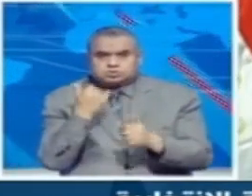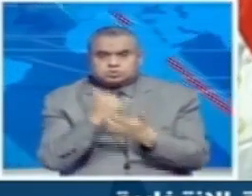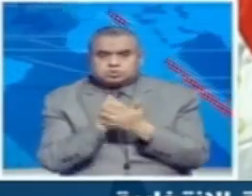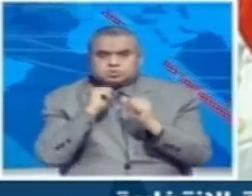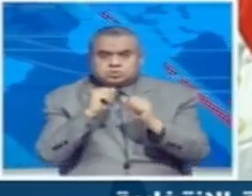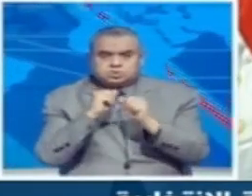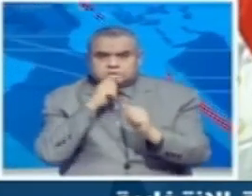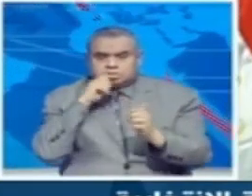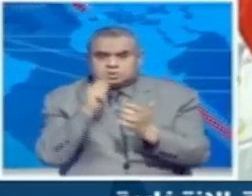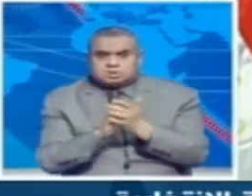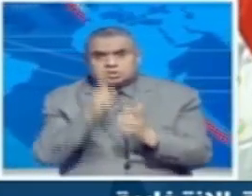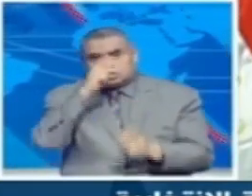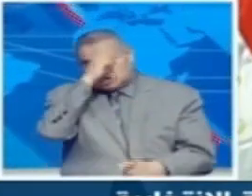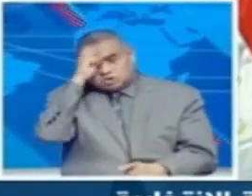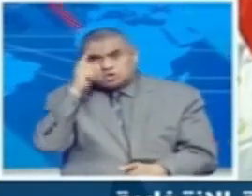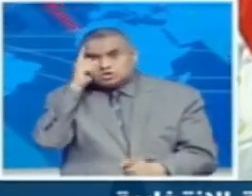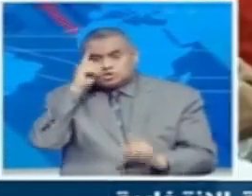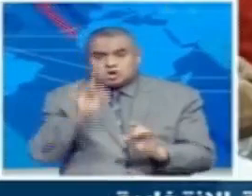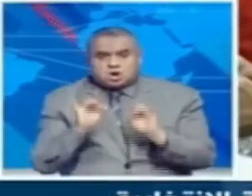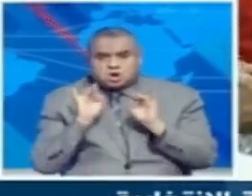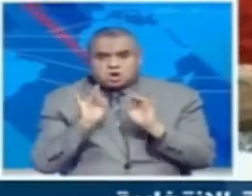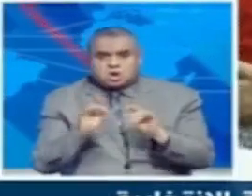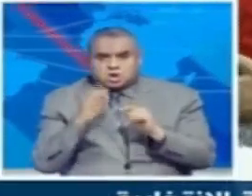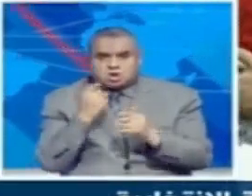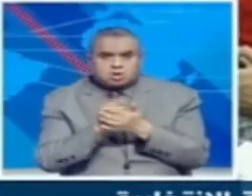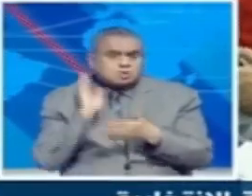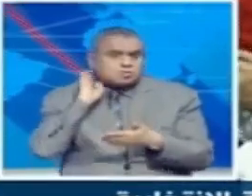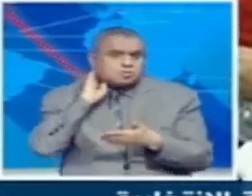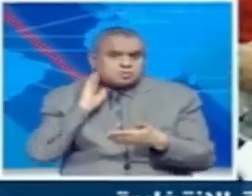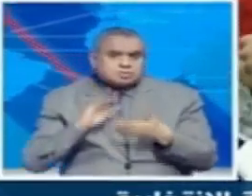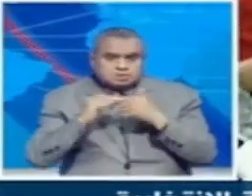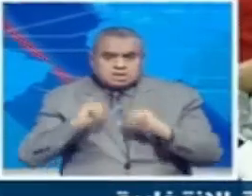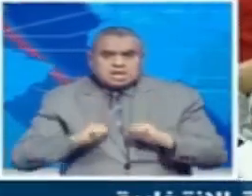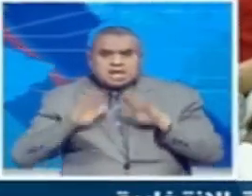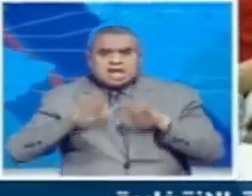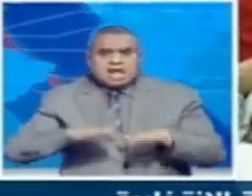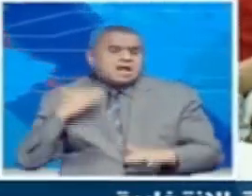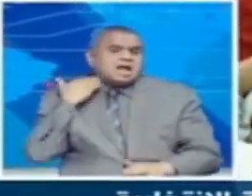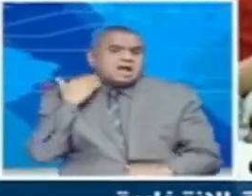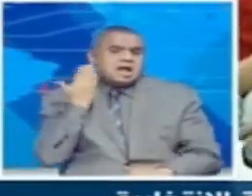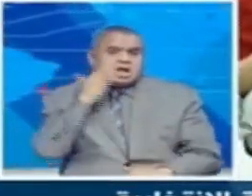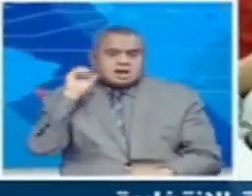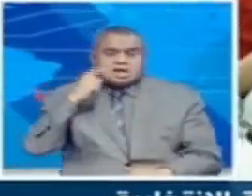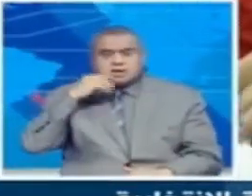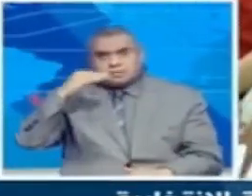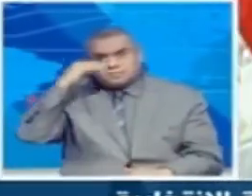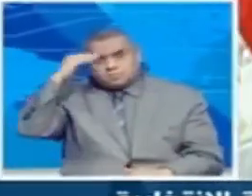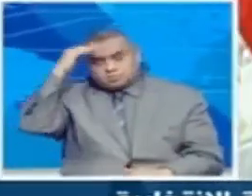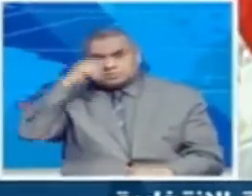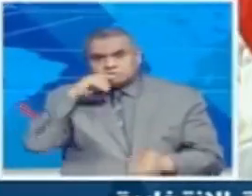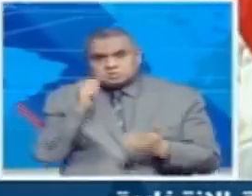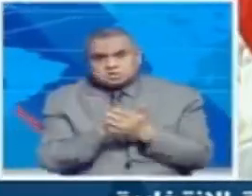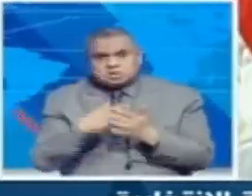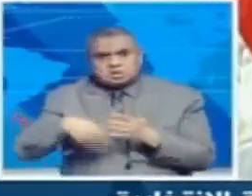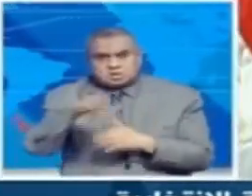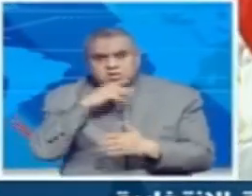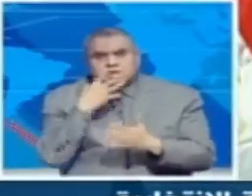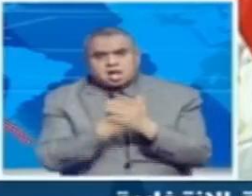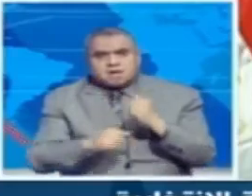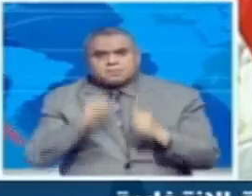لكنها بأمر الله وتوفيقه ستضمن لنا الحياة الكريمة والمستقبل الأفضل لنا